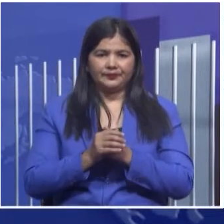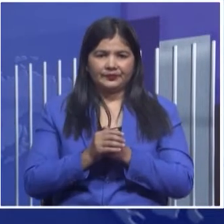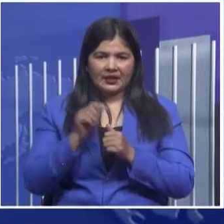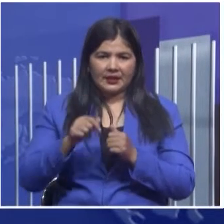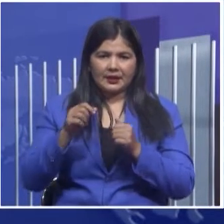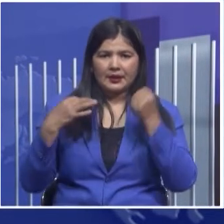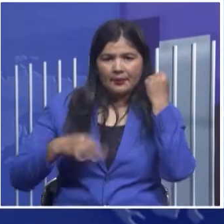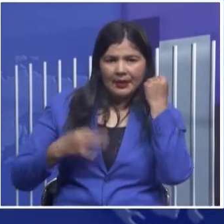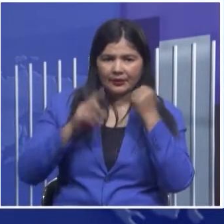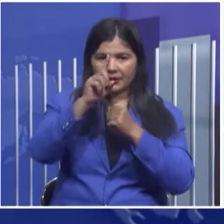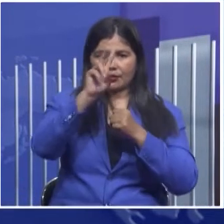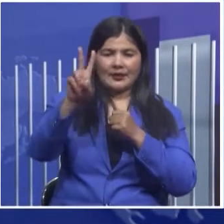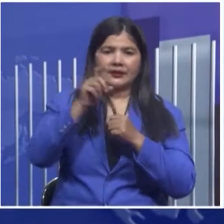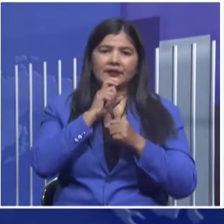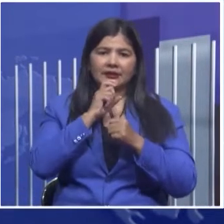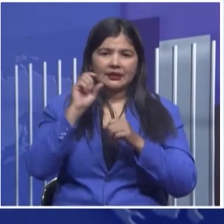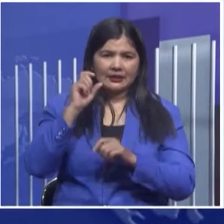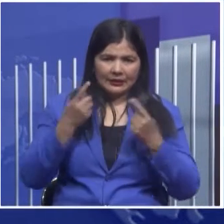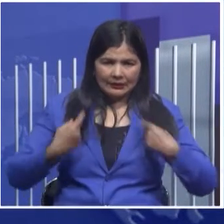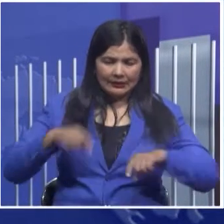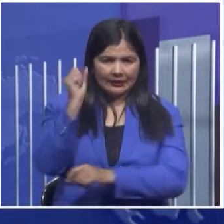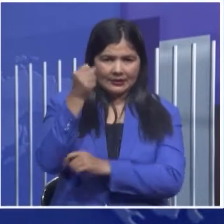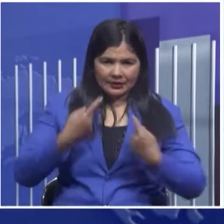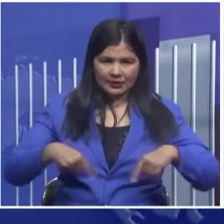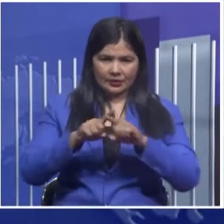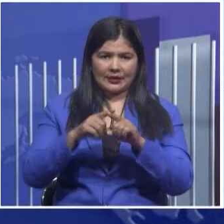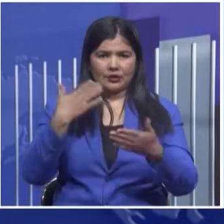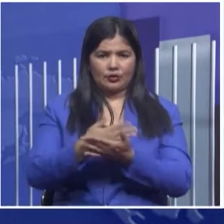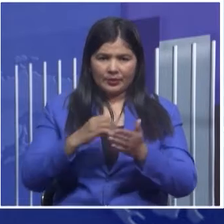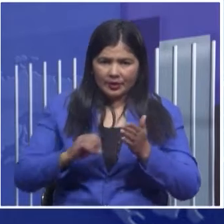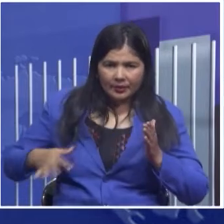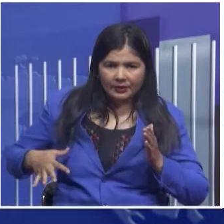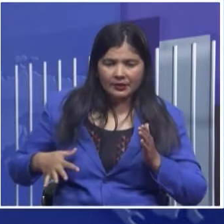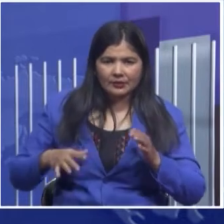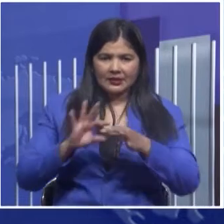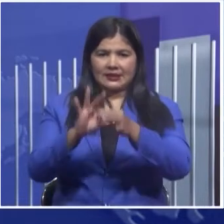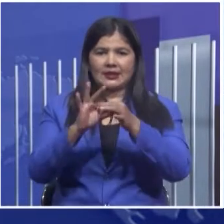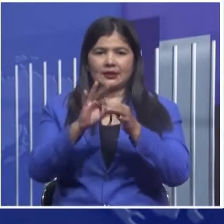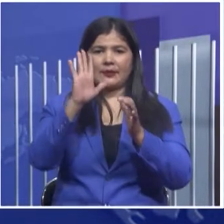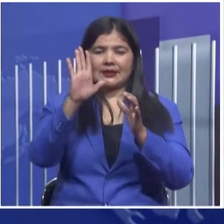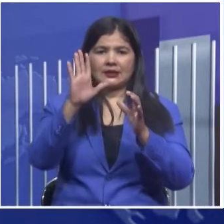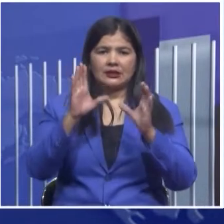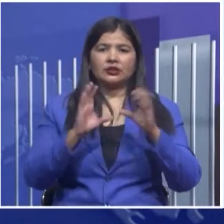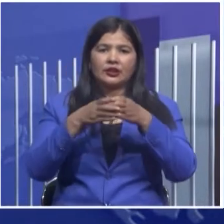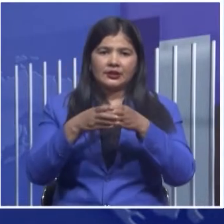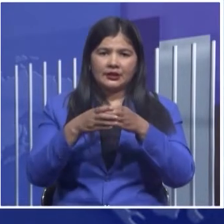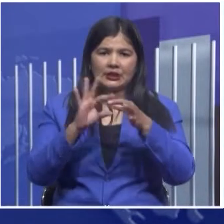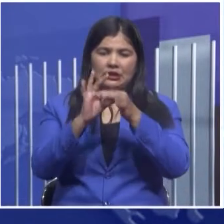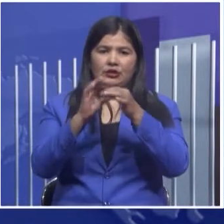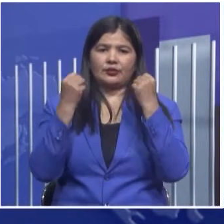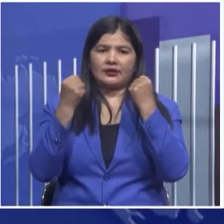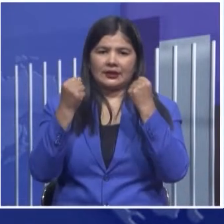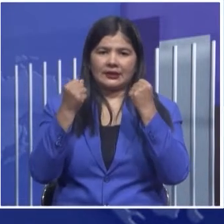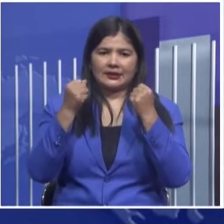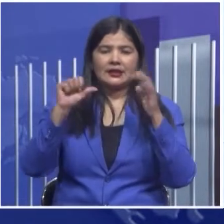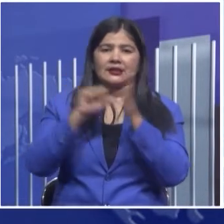यही माघ 12 गते हुन गइरहेको राष्ट्रिय सभा निर्वाचन अन्तर्गत लुम्बिनी प्रदेशको सत्ता साझेदार 5 दलीय गठबन्धनले जिल्ला दौडाहालाई